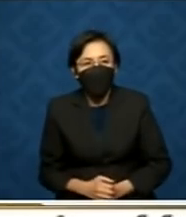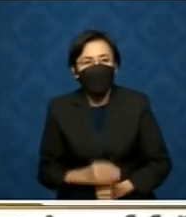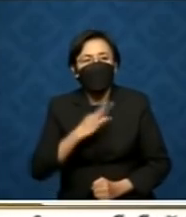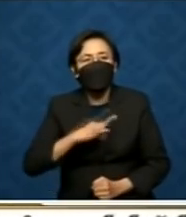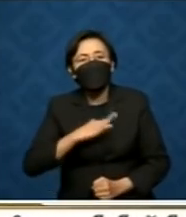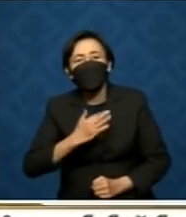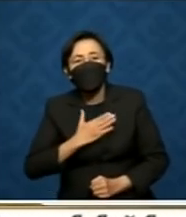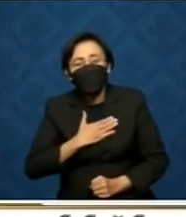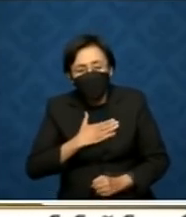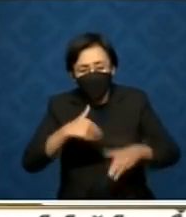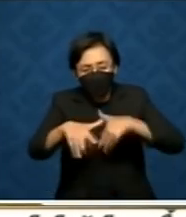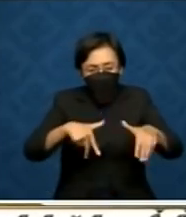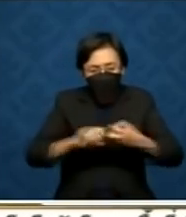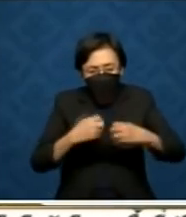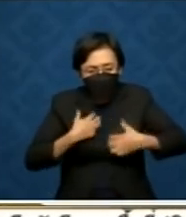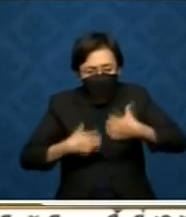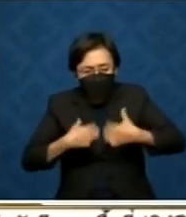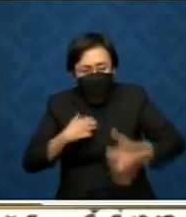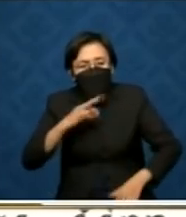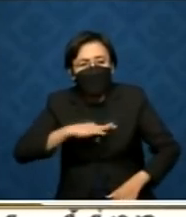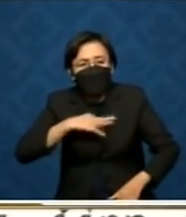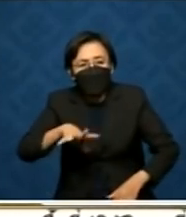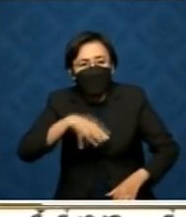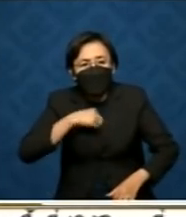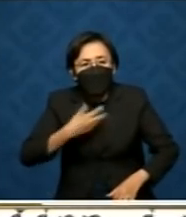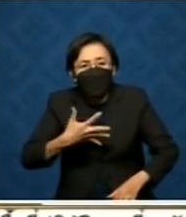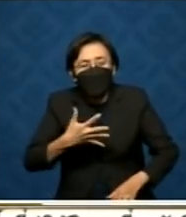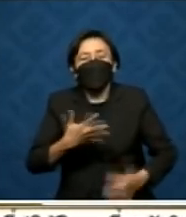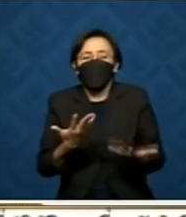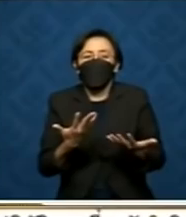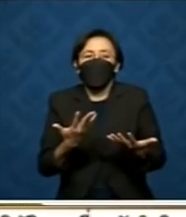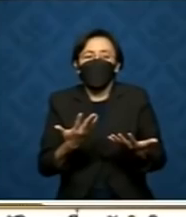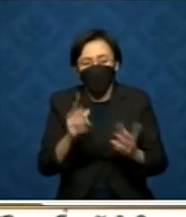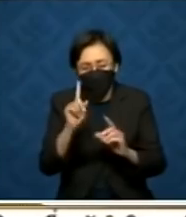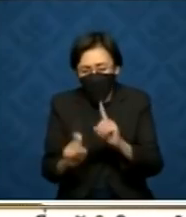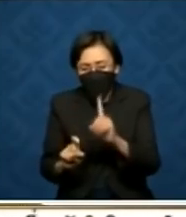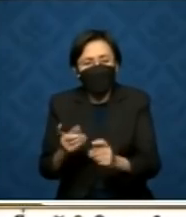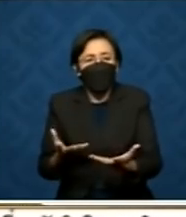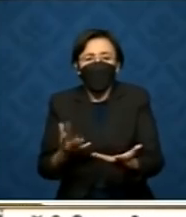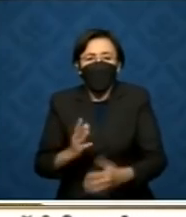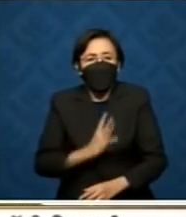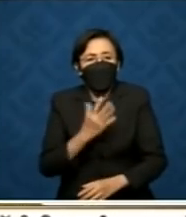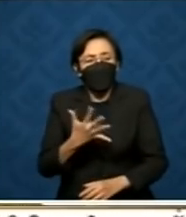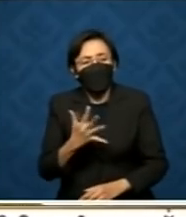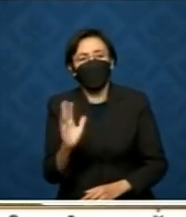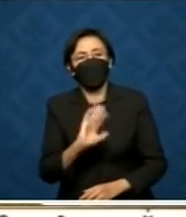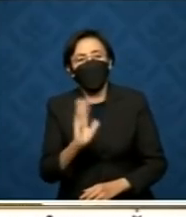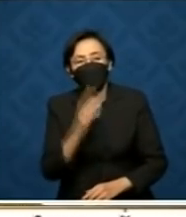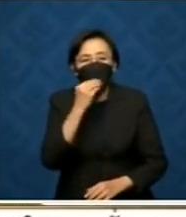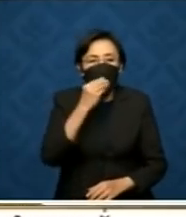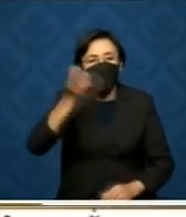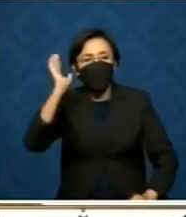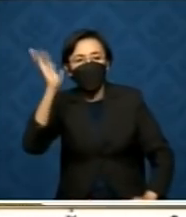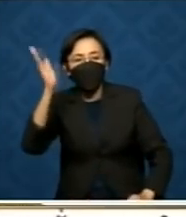เราไม่รู้สีรู้สากับความทุกข์ประชาชนเหมือนไม่ให้เกียรติคนตายฝันภาษามันก็สอดคล้องกับสะท้อนกับ